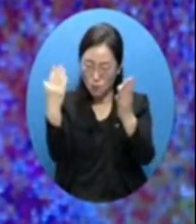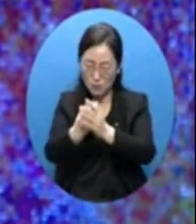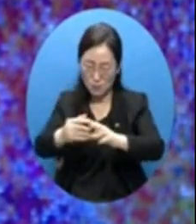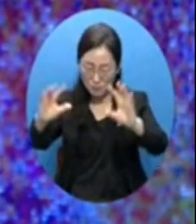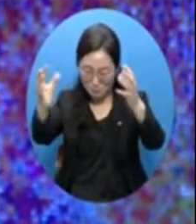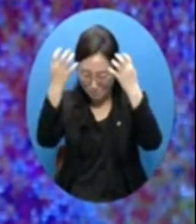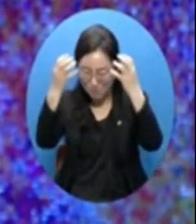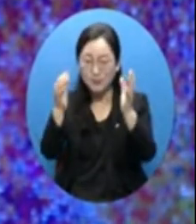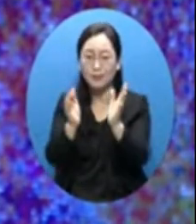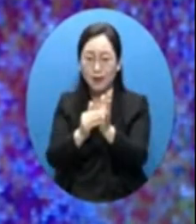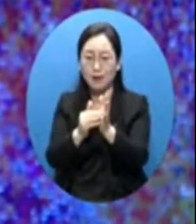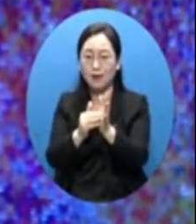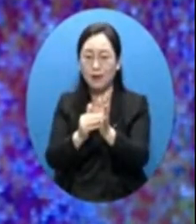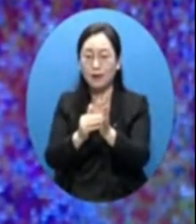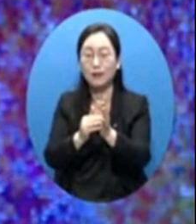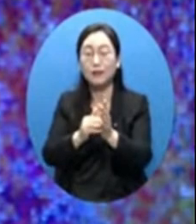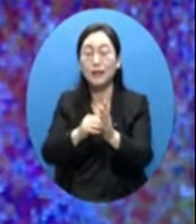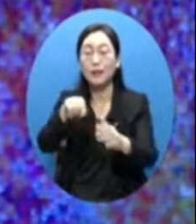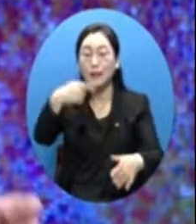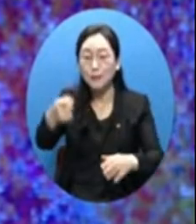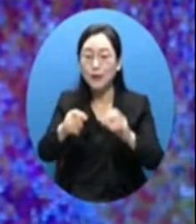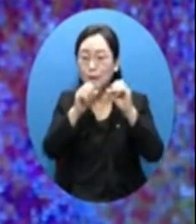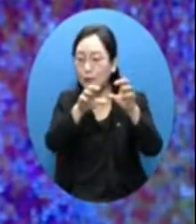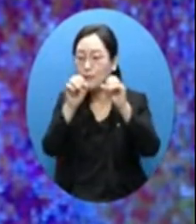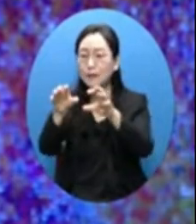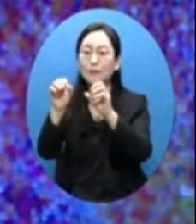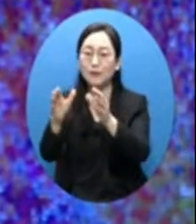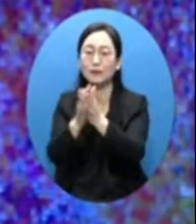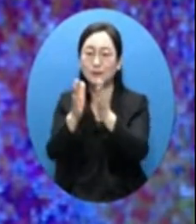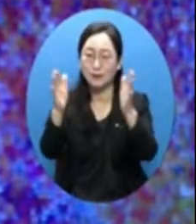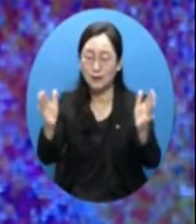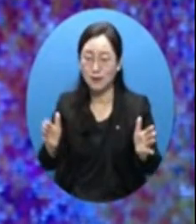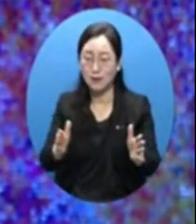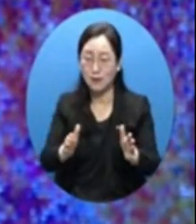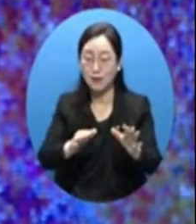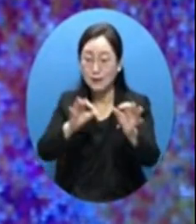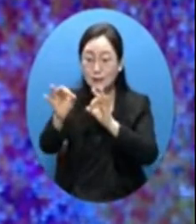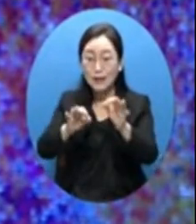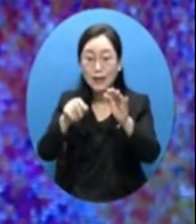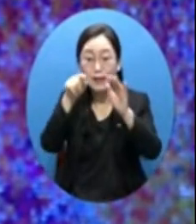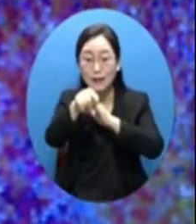하고 그리고 나가서 복음을 전하는데 시장터에 나가니까